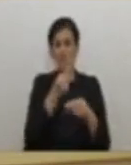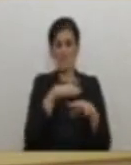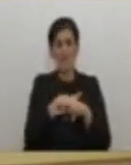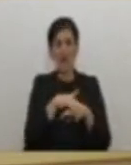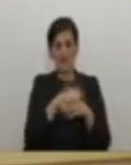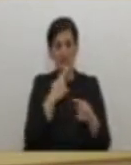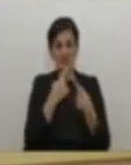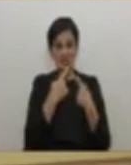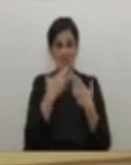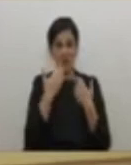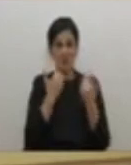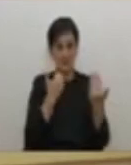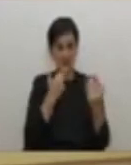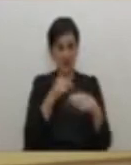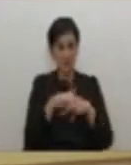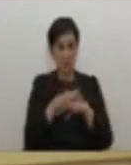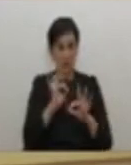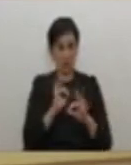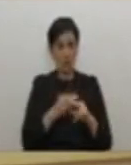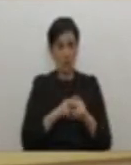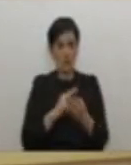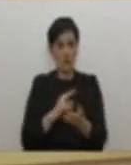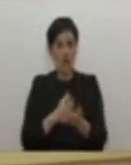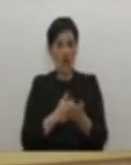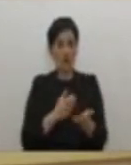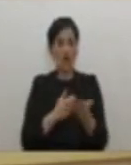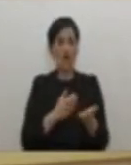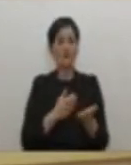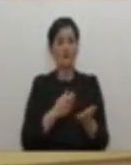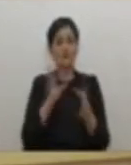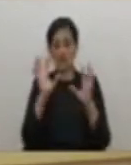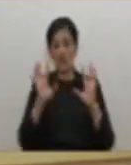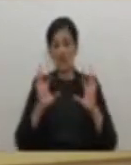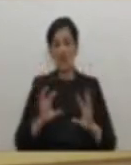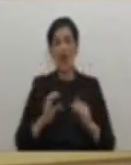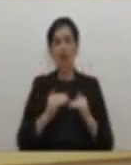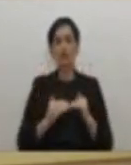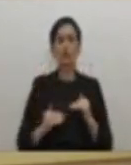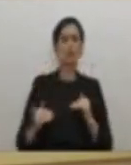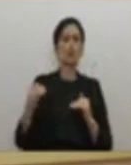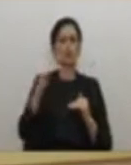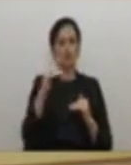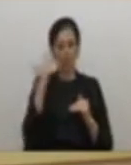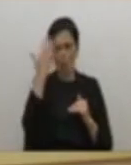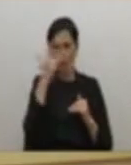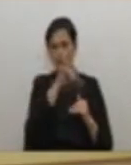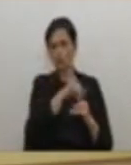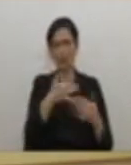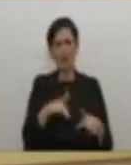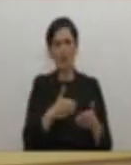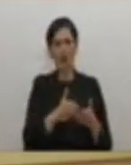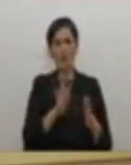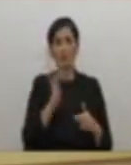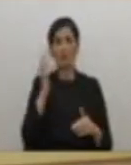გახსოვთ, აი ეს არის თქვენი მათემატიკა სწორედ და ეს არის ის კანონის უზენაესობა, რომელიც უკვე ოცნებას აღარ აქვს,